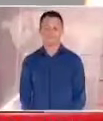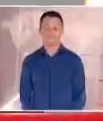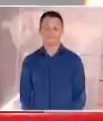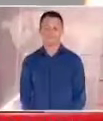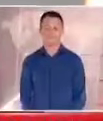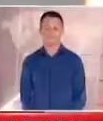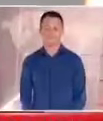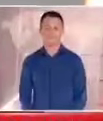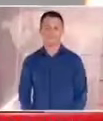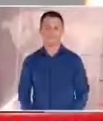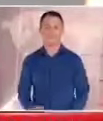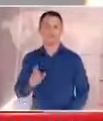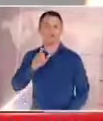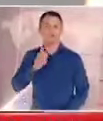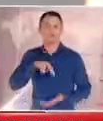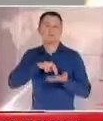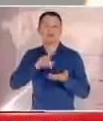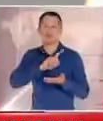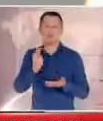Că nu o să mai văd.